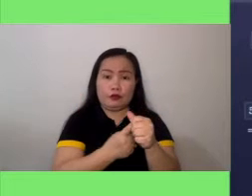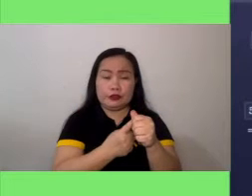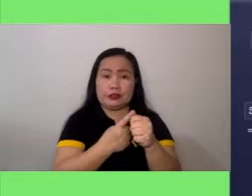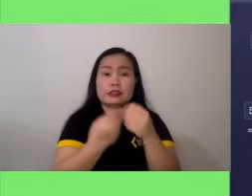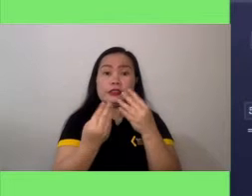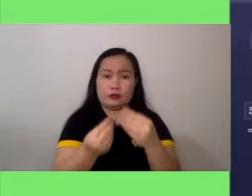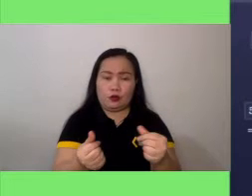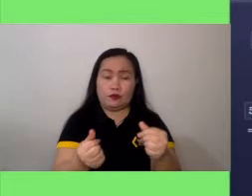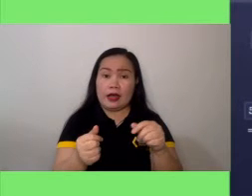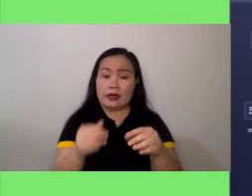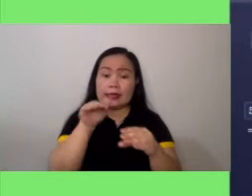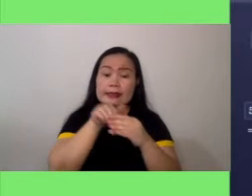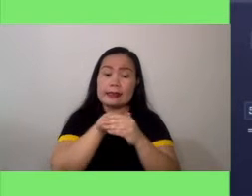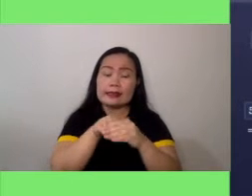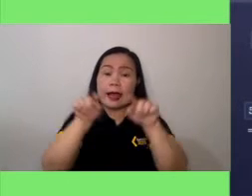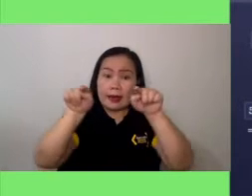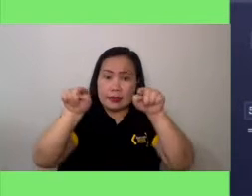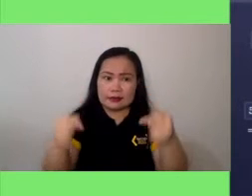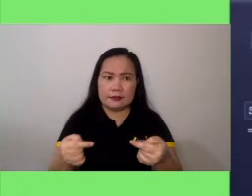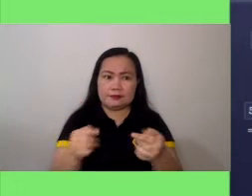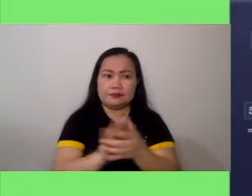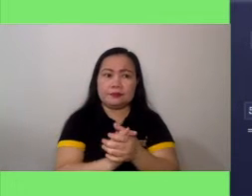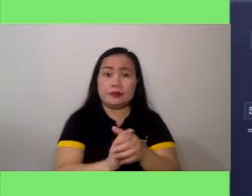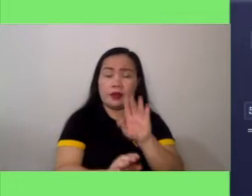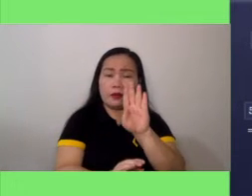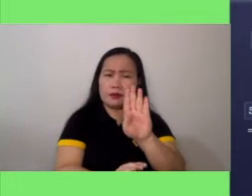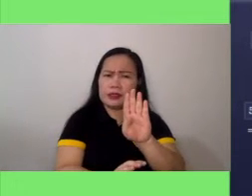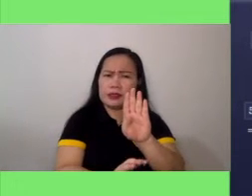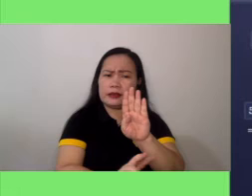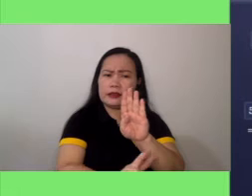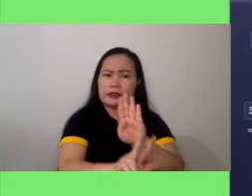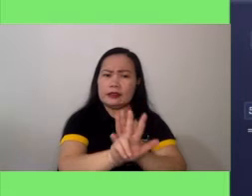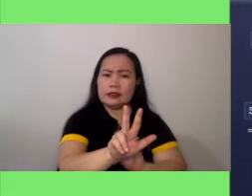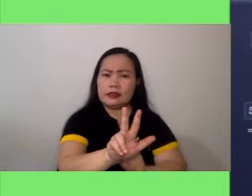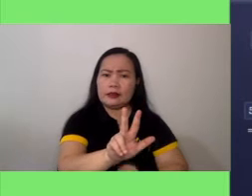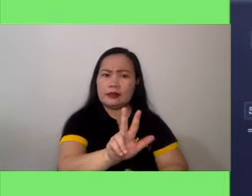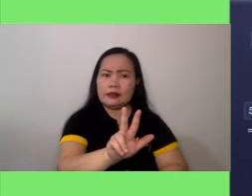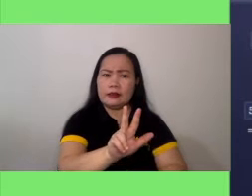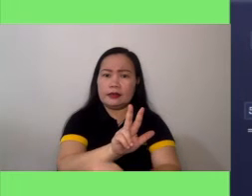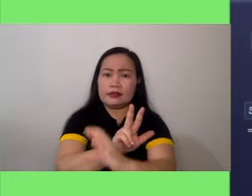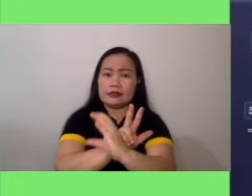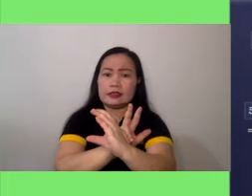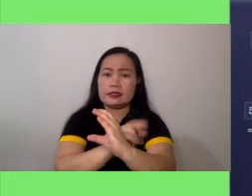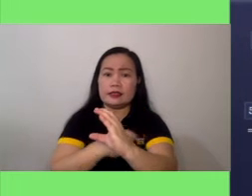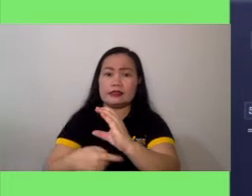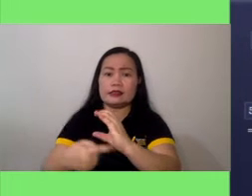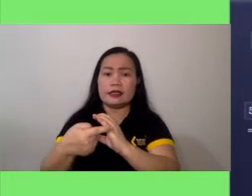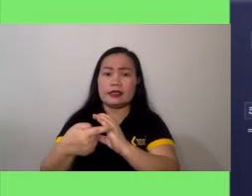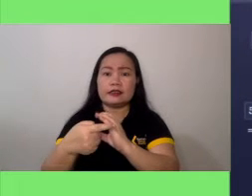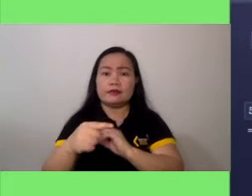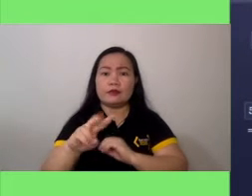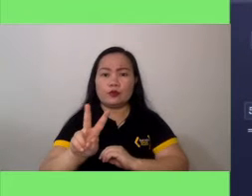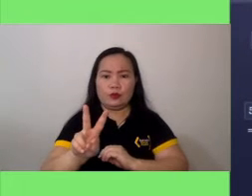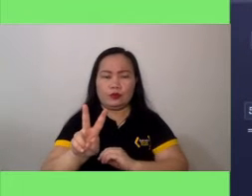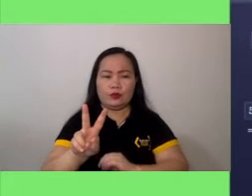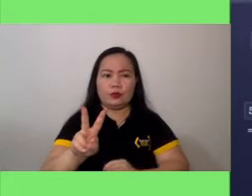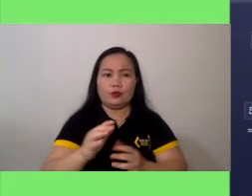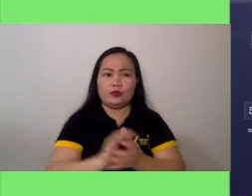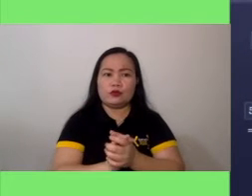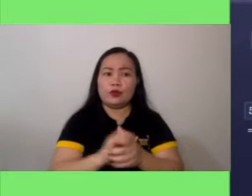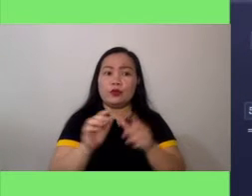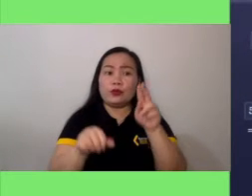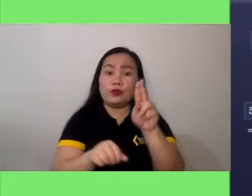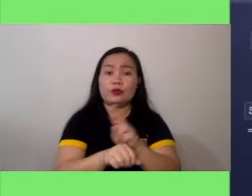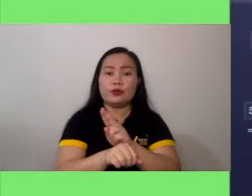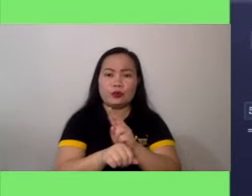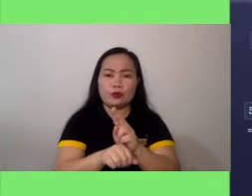nasa parenthesis. Okay? So, B, that is 3, and then your C is negative 2. So, that's why